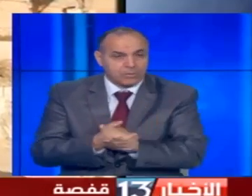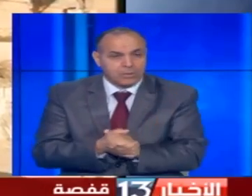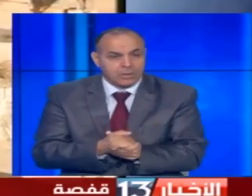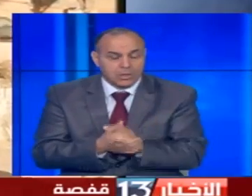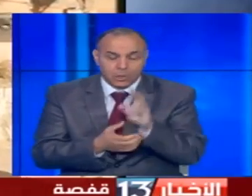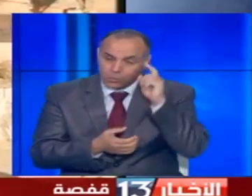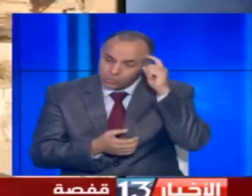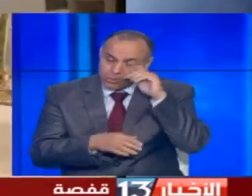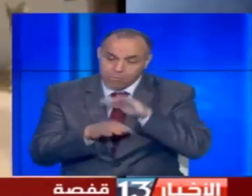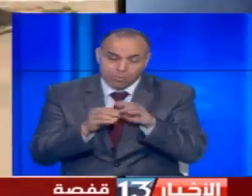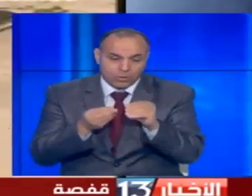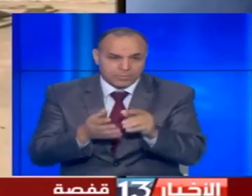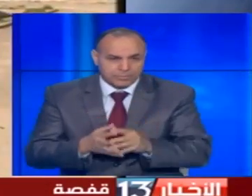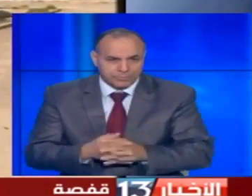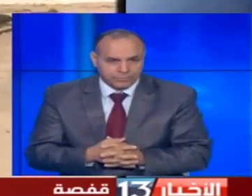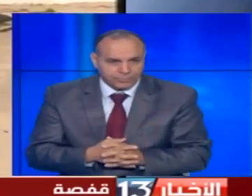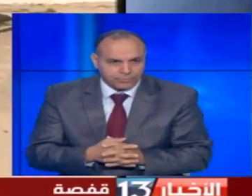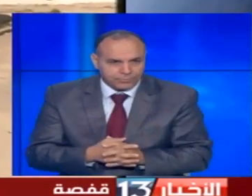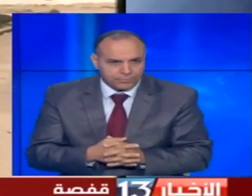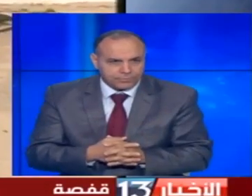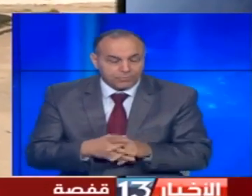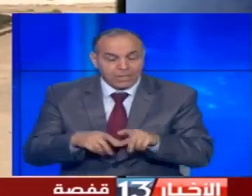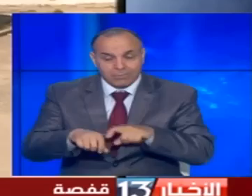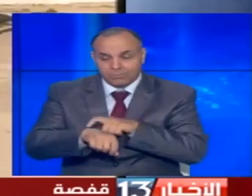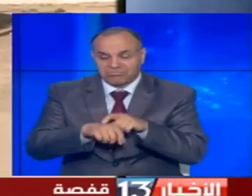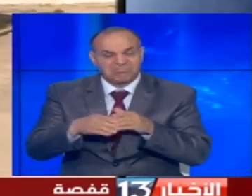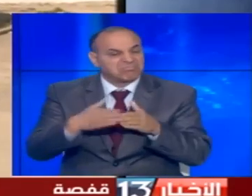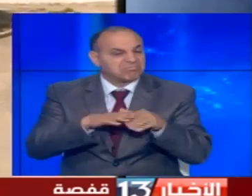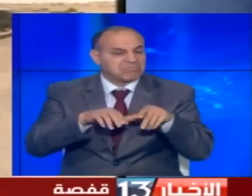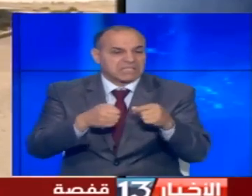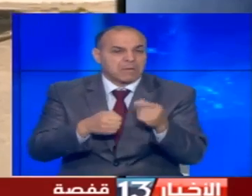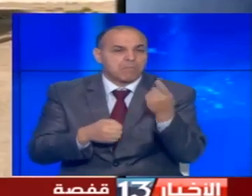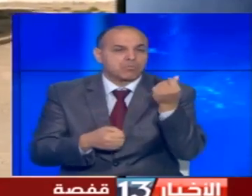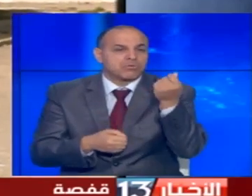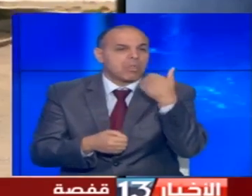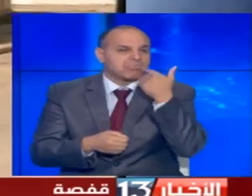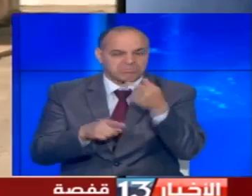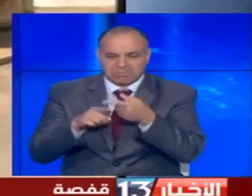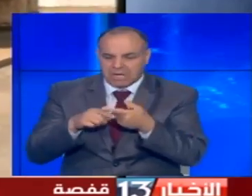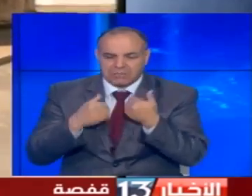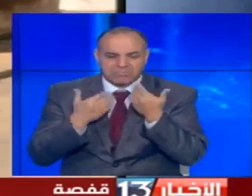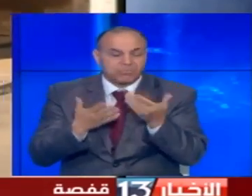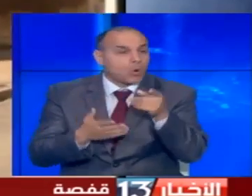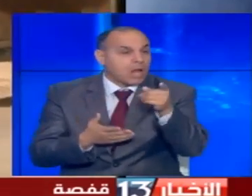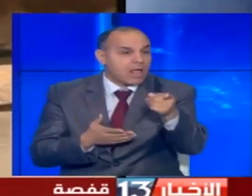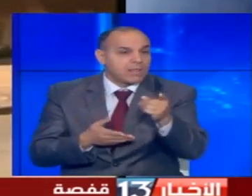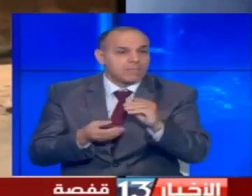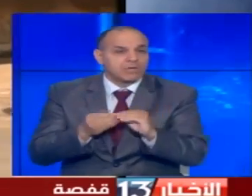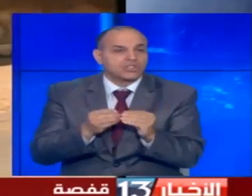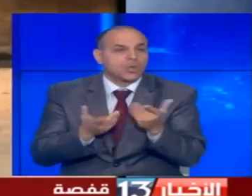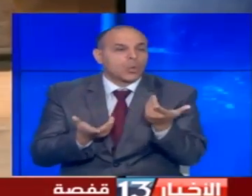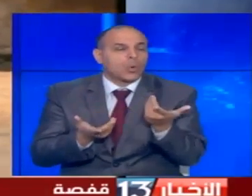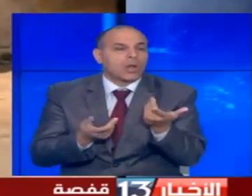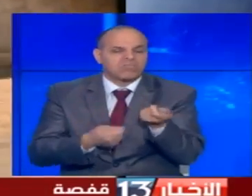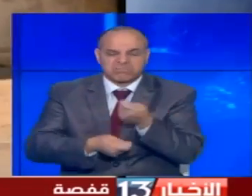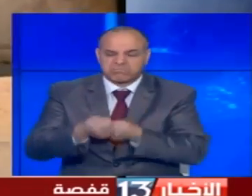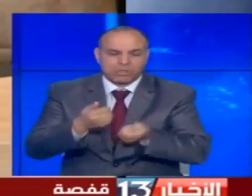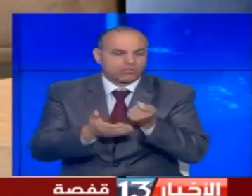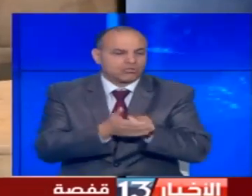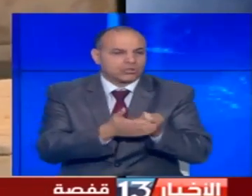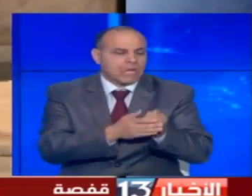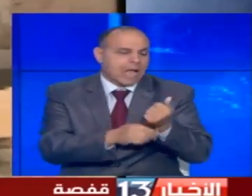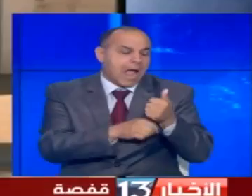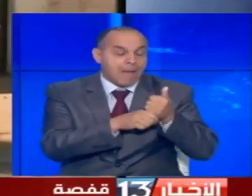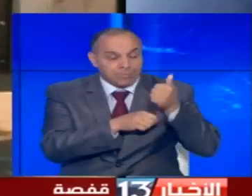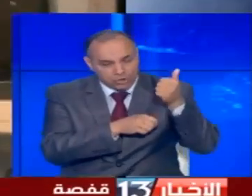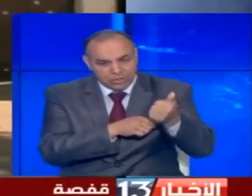النظر في هذه الوضعيه سلطه محليه معطله وميزانيه تشاركيه بما تتضمنه من صفقات وشراء للسنه